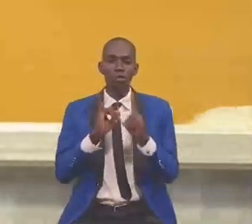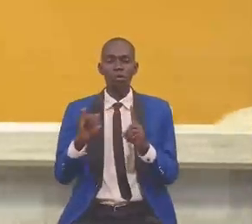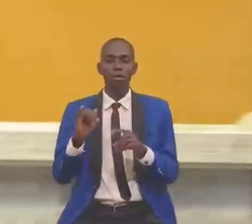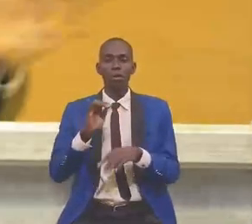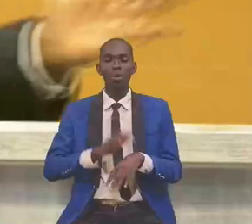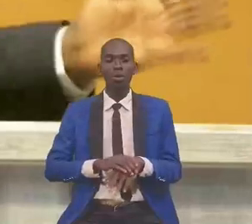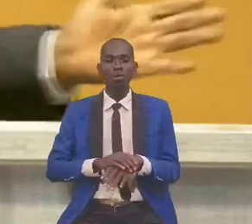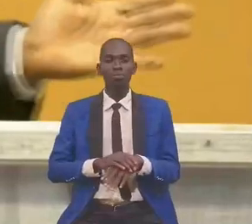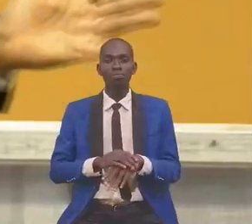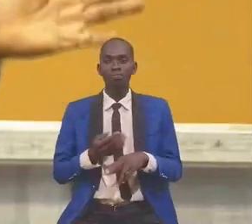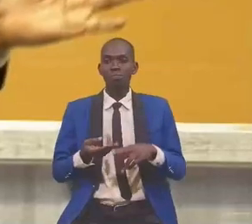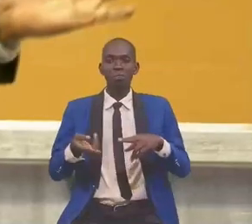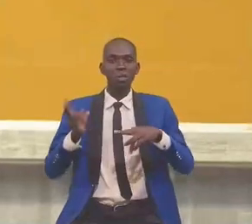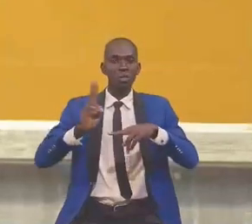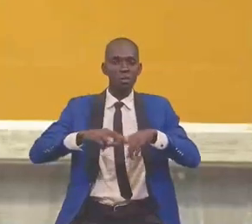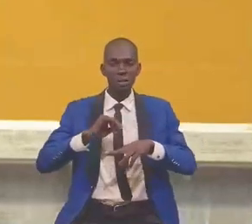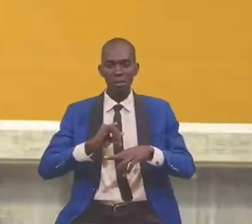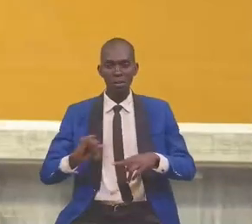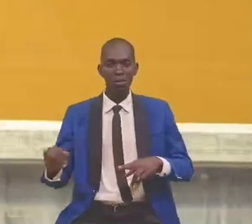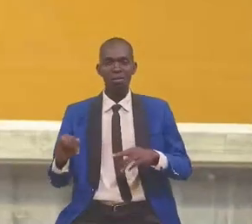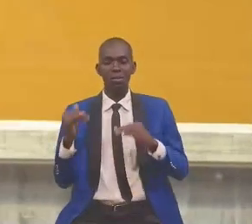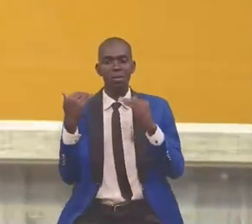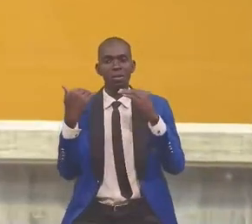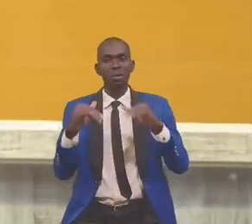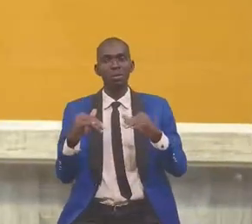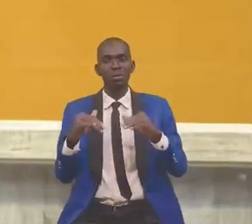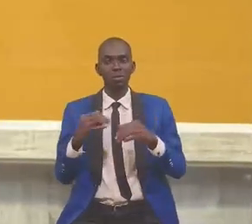repousser les limites, et dépasser,